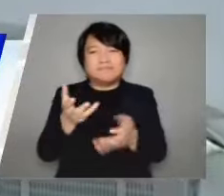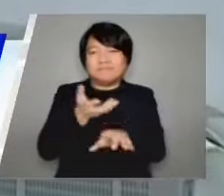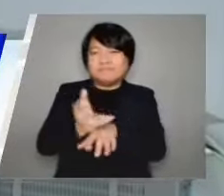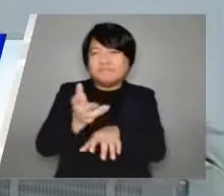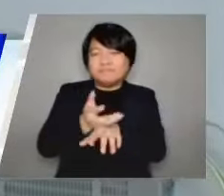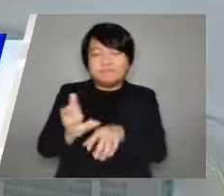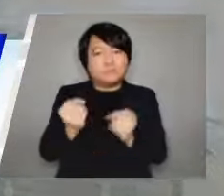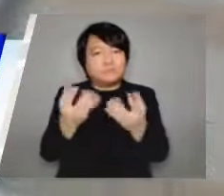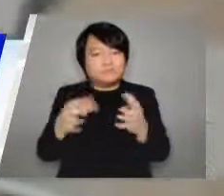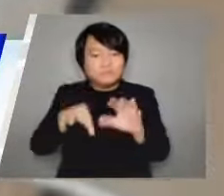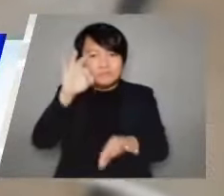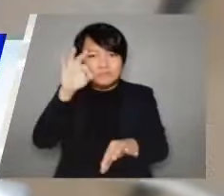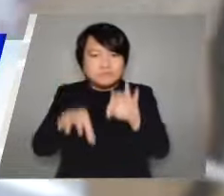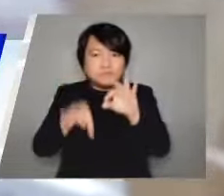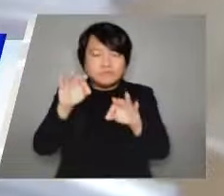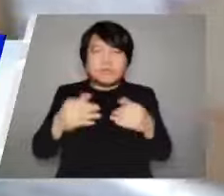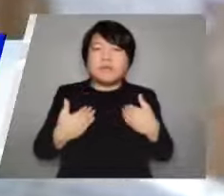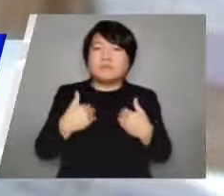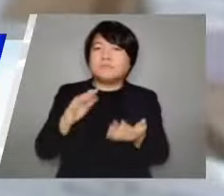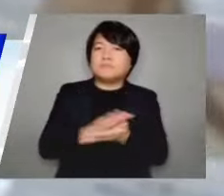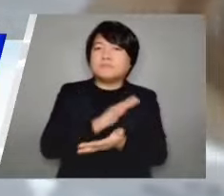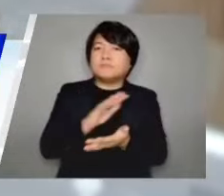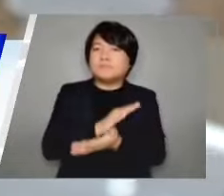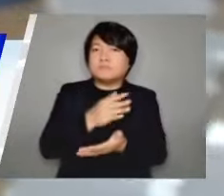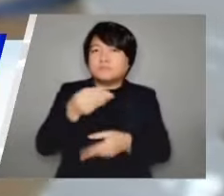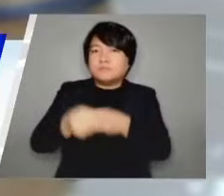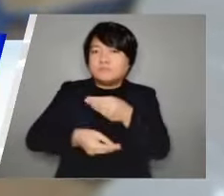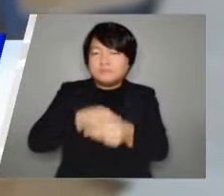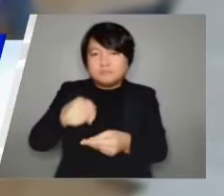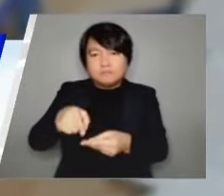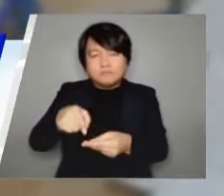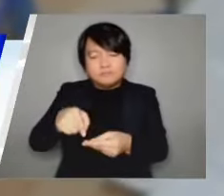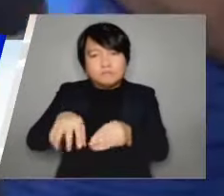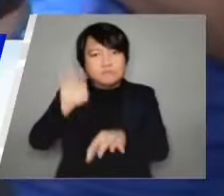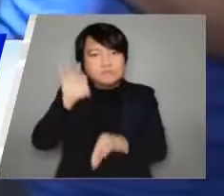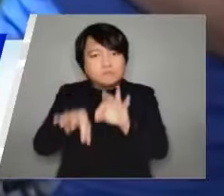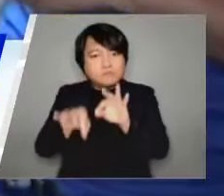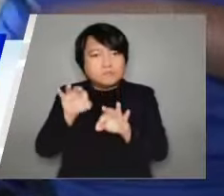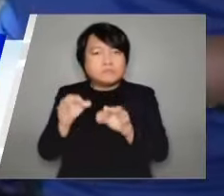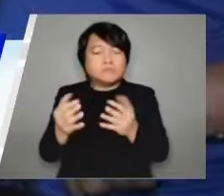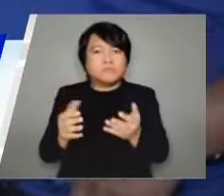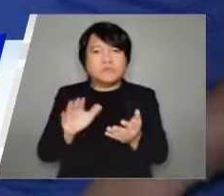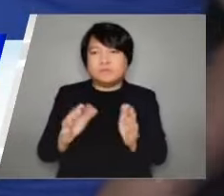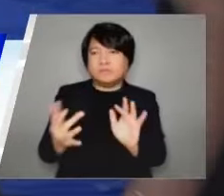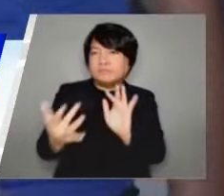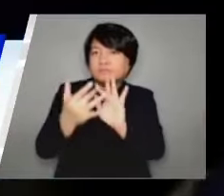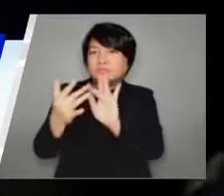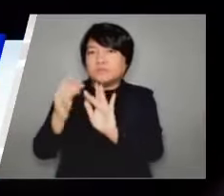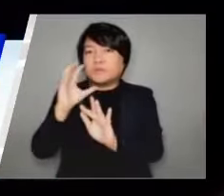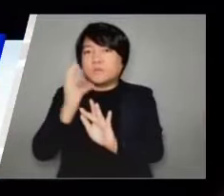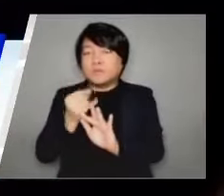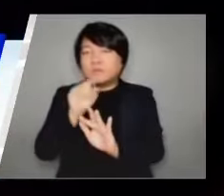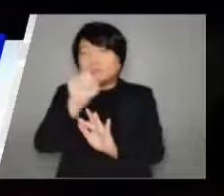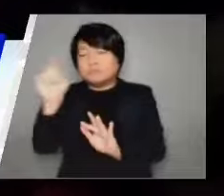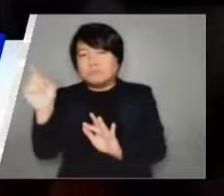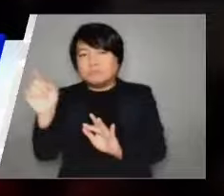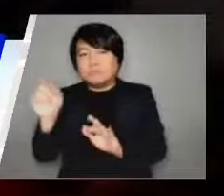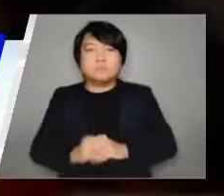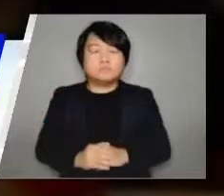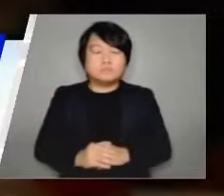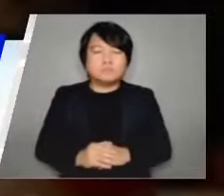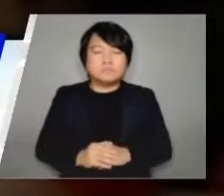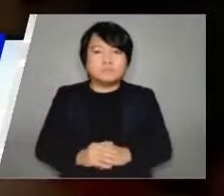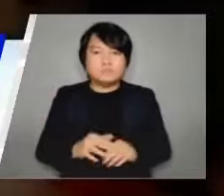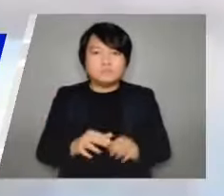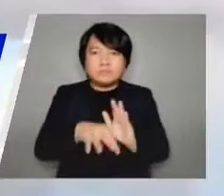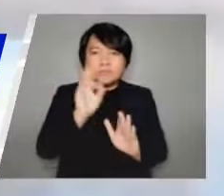mga papeles para matukoy ang mga sangkot sa Pogo Hub at kanilang mga koneksyon. Sa pinasok ng security office, nakita ang Certificate